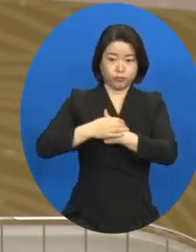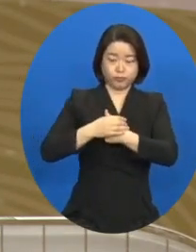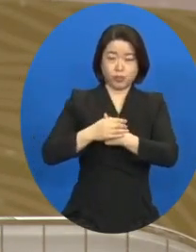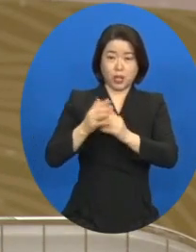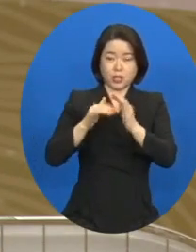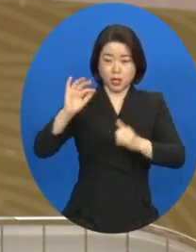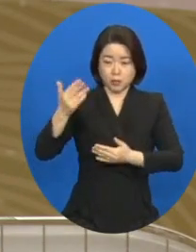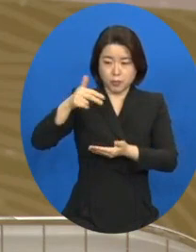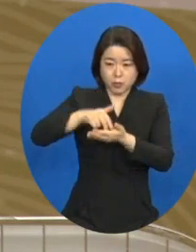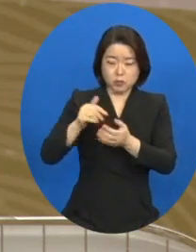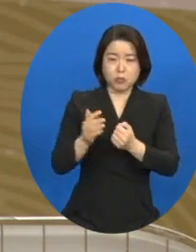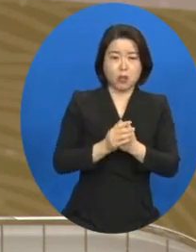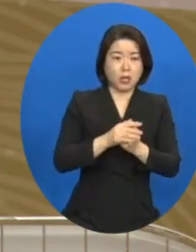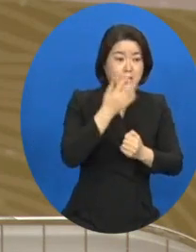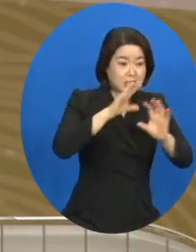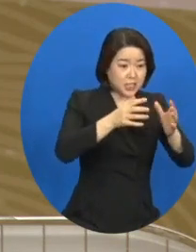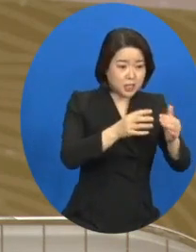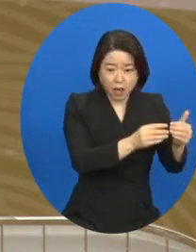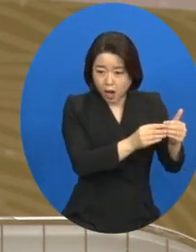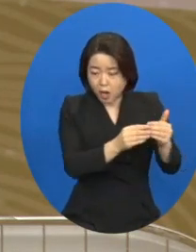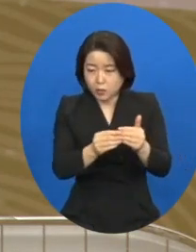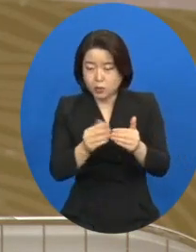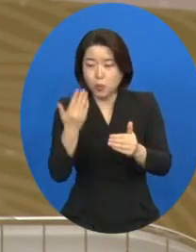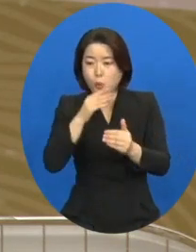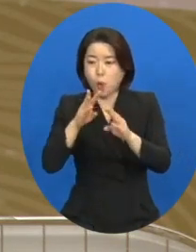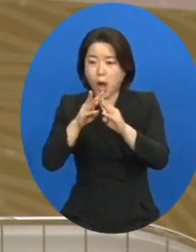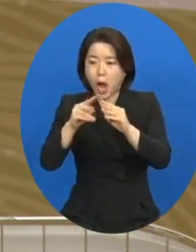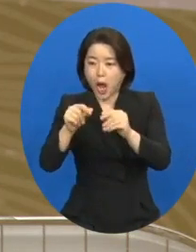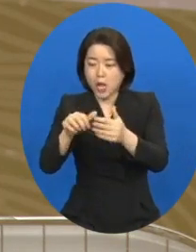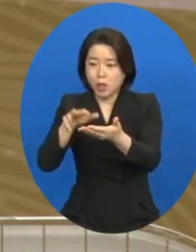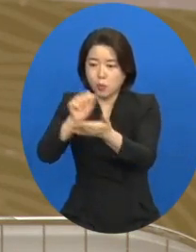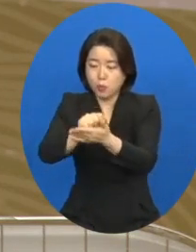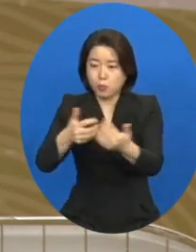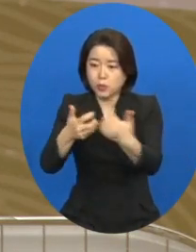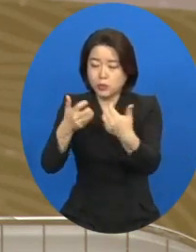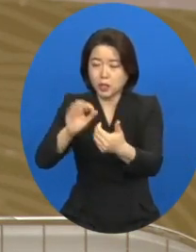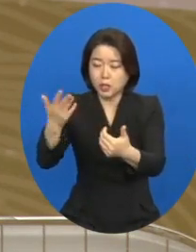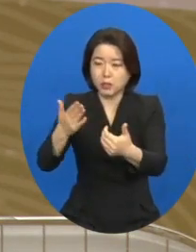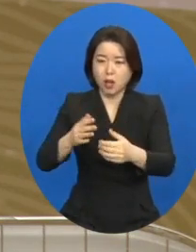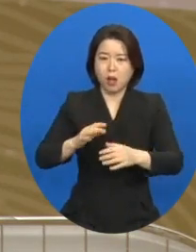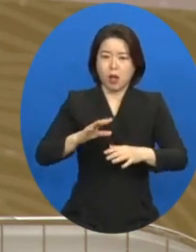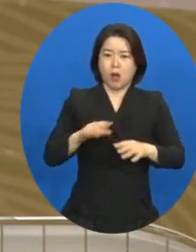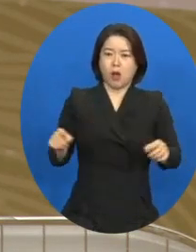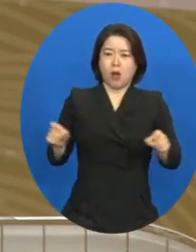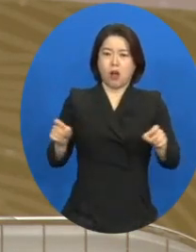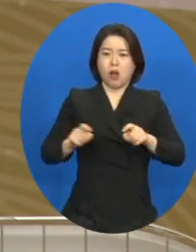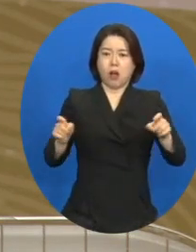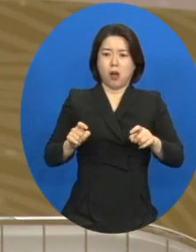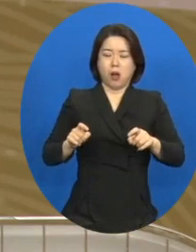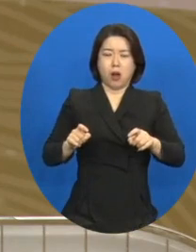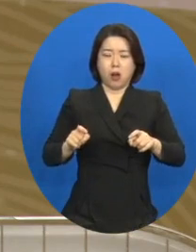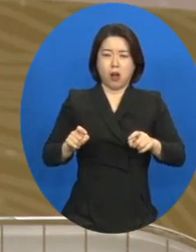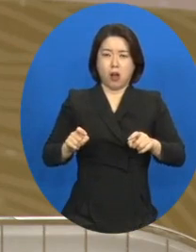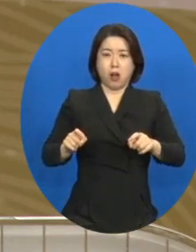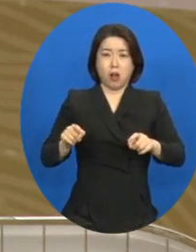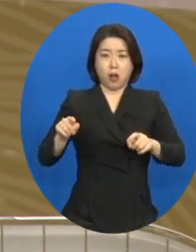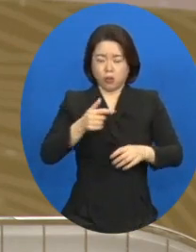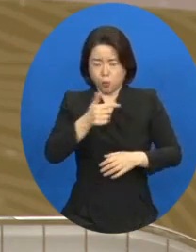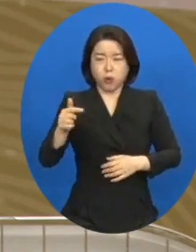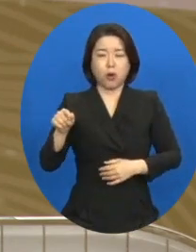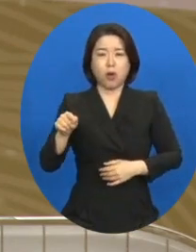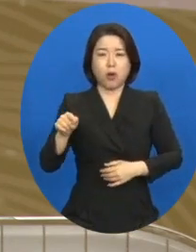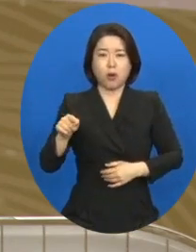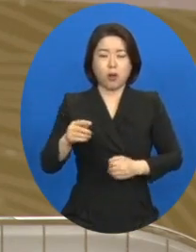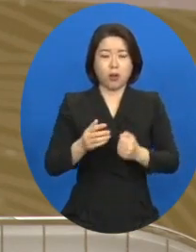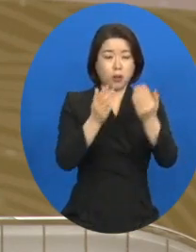가나안 정복을 해야 돼요. 근데 무서워서 두려워서 꼼짝을 못 하겠는 거예요.